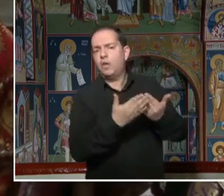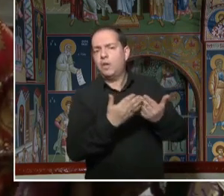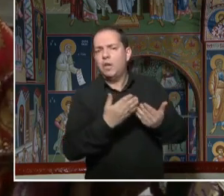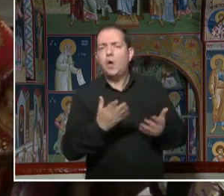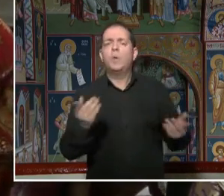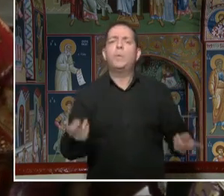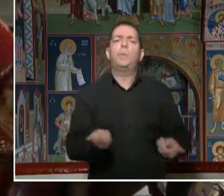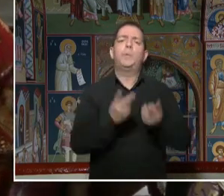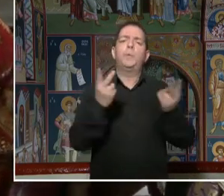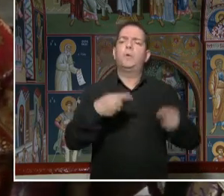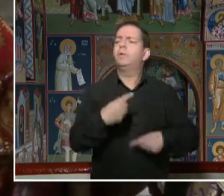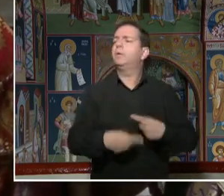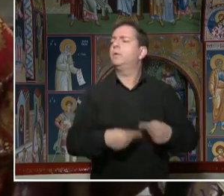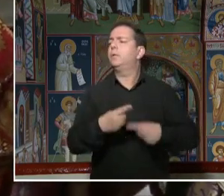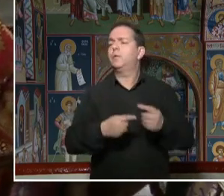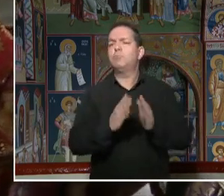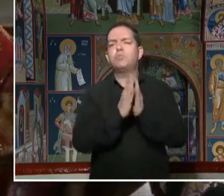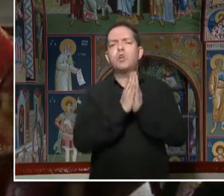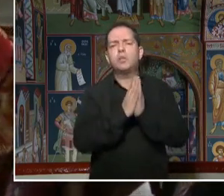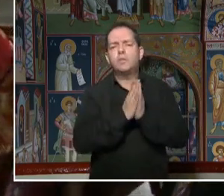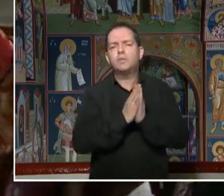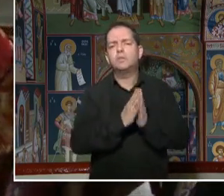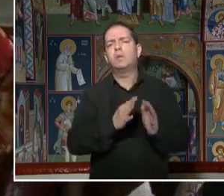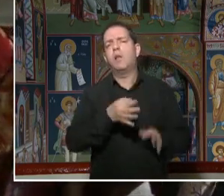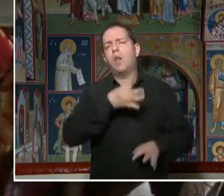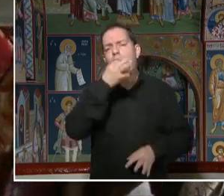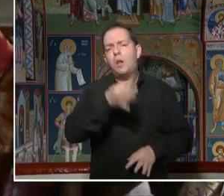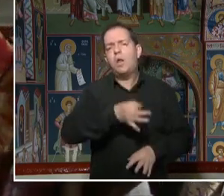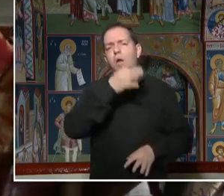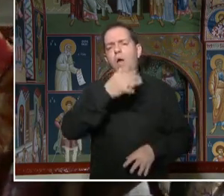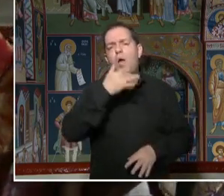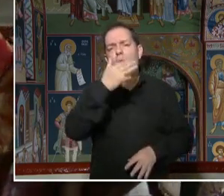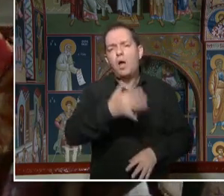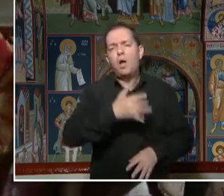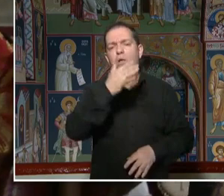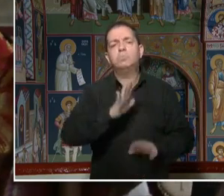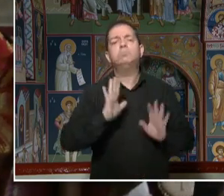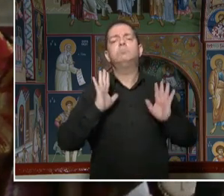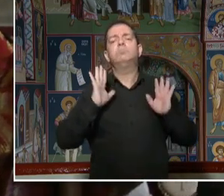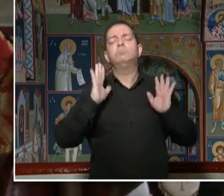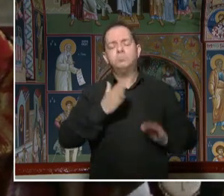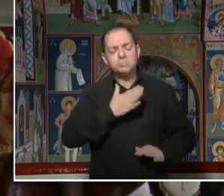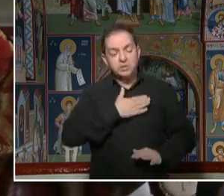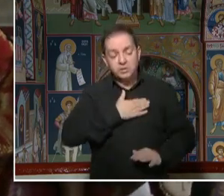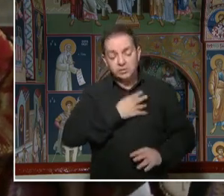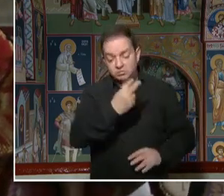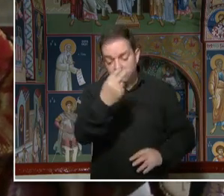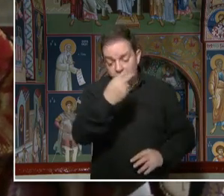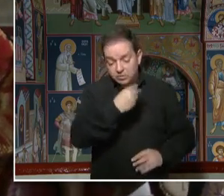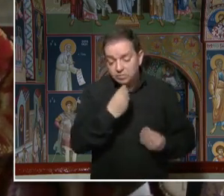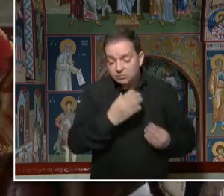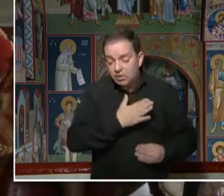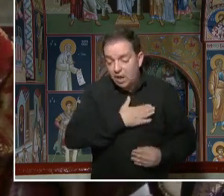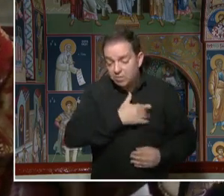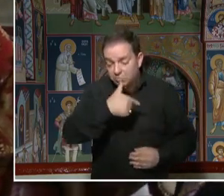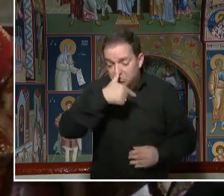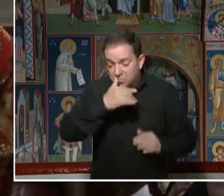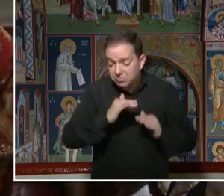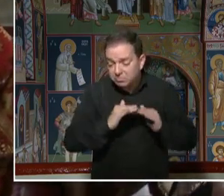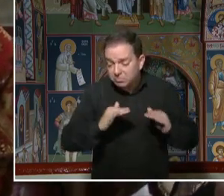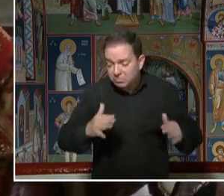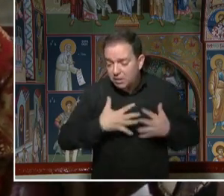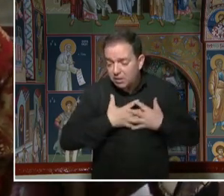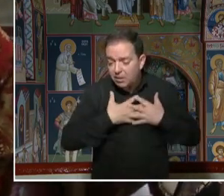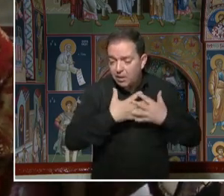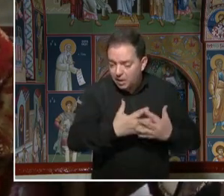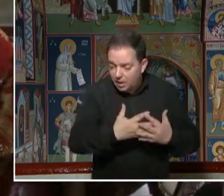τυπικές δεήσεις, αλλά στο δόσιμο του νου και της καρδιάς με ταπείνωση και αγάπη.